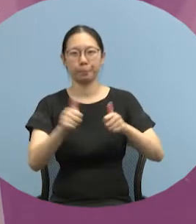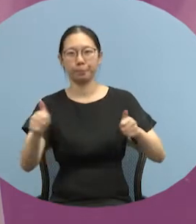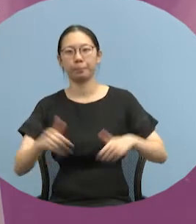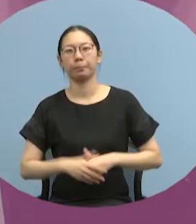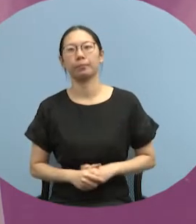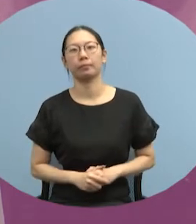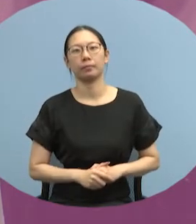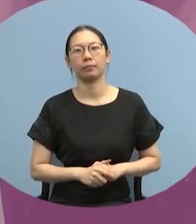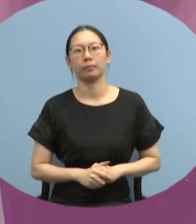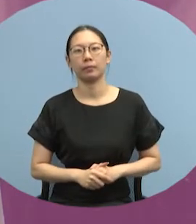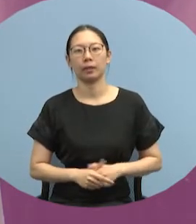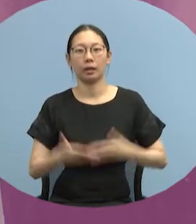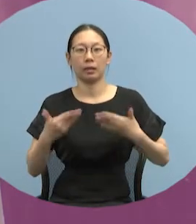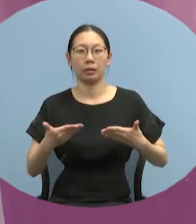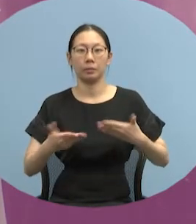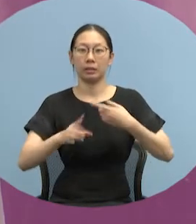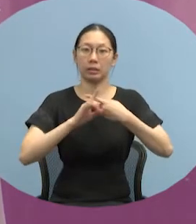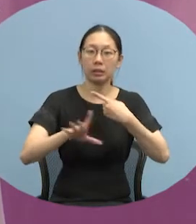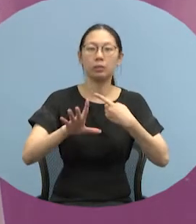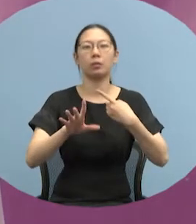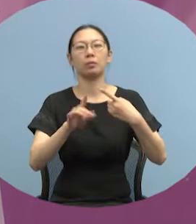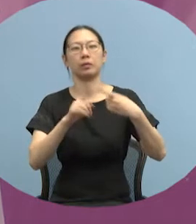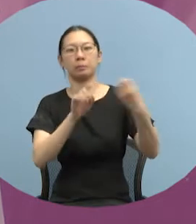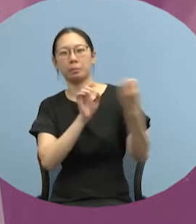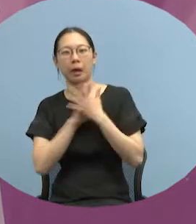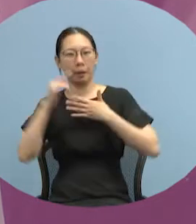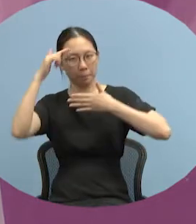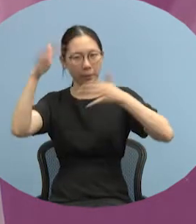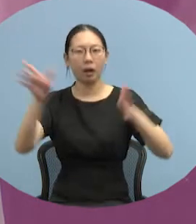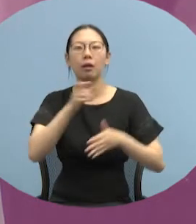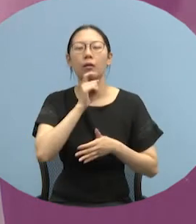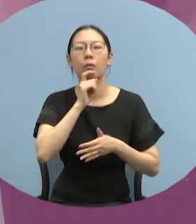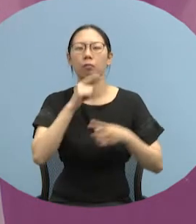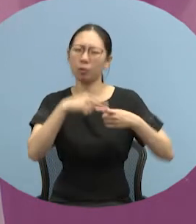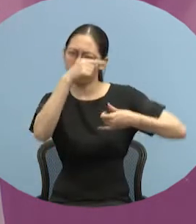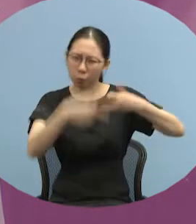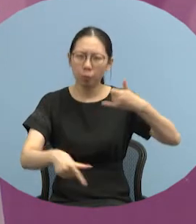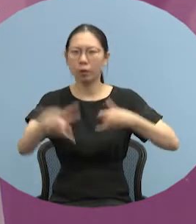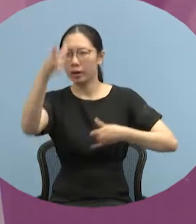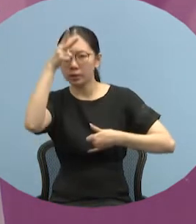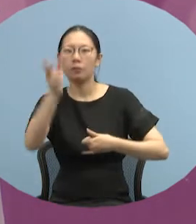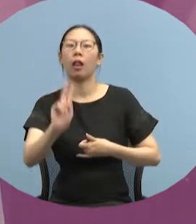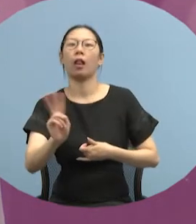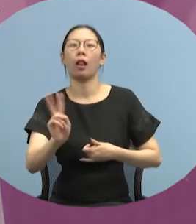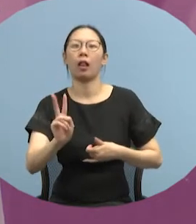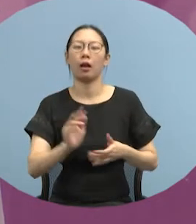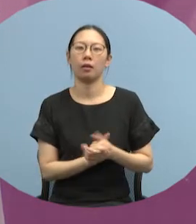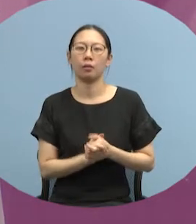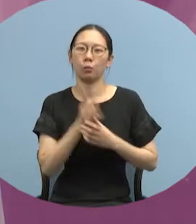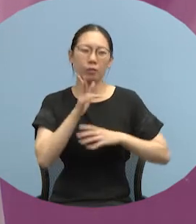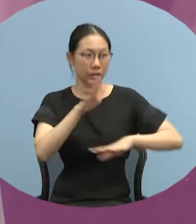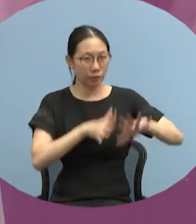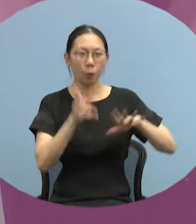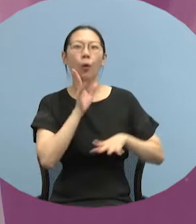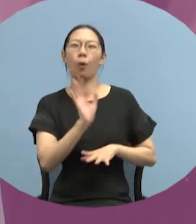這一次小小的意外呢，其實都有一定的啟發性，做人就是這樣的，做政府都一樣，在局面好的時候